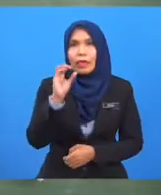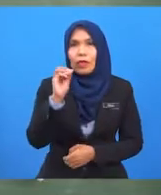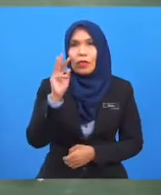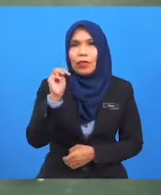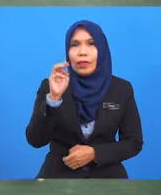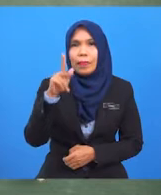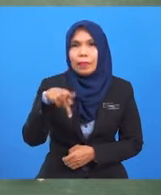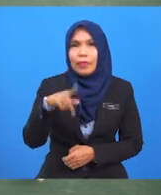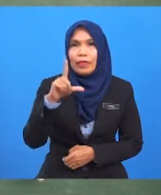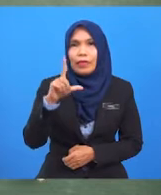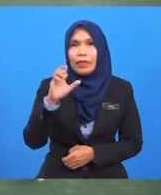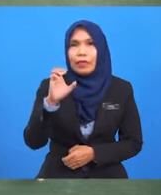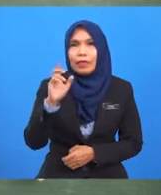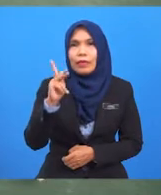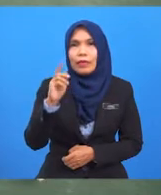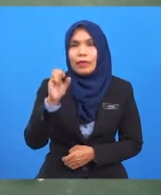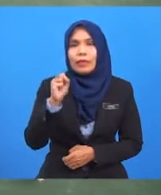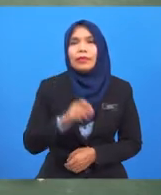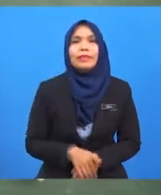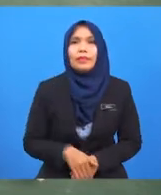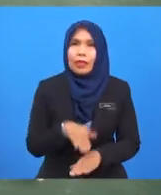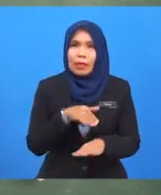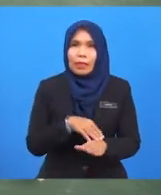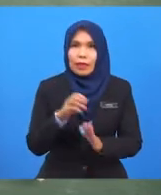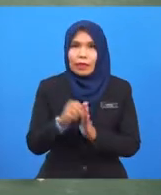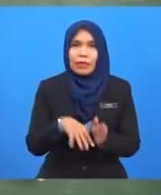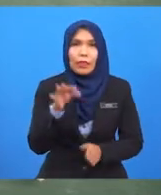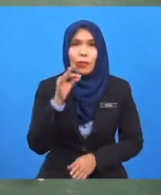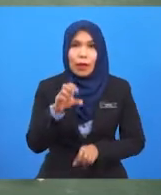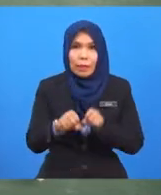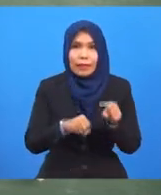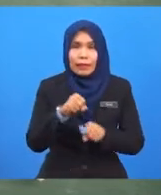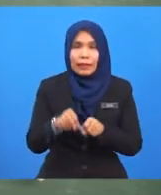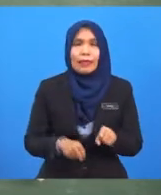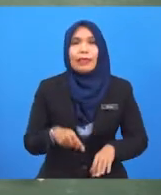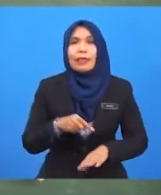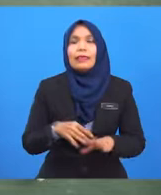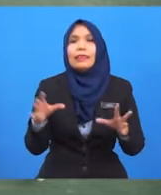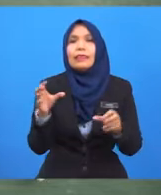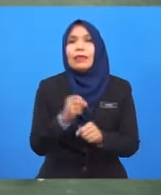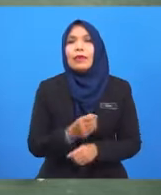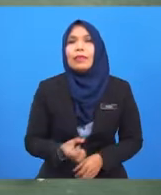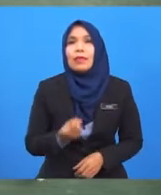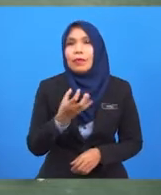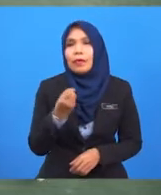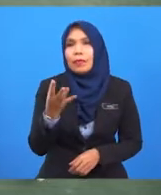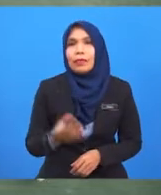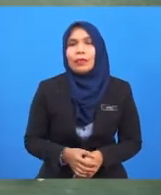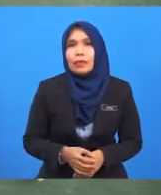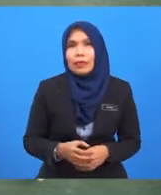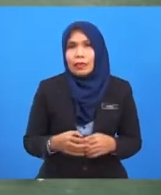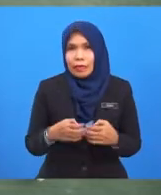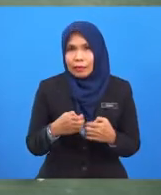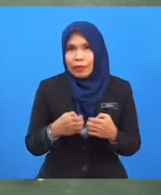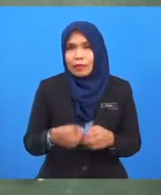Pada sebuah basikal, terdapat beberapa mesin ringkas, iaitu